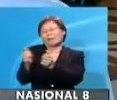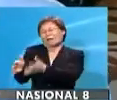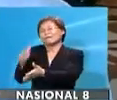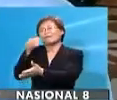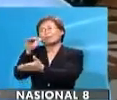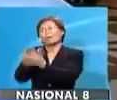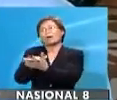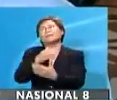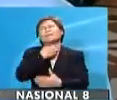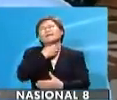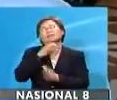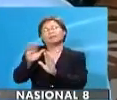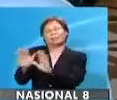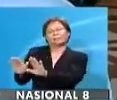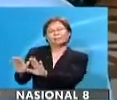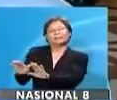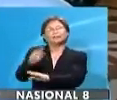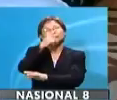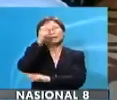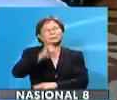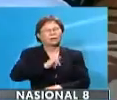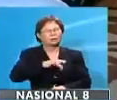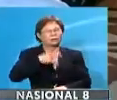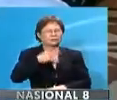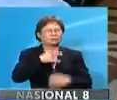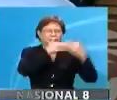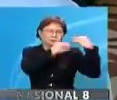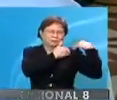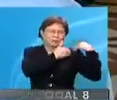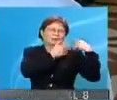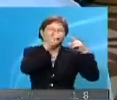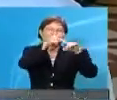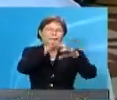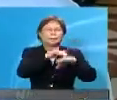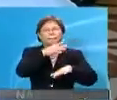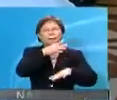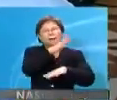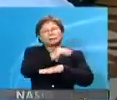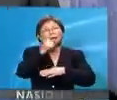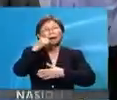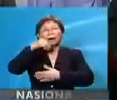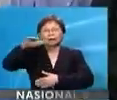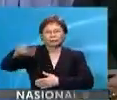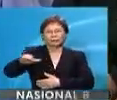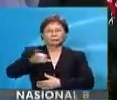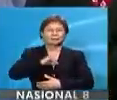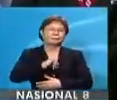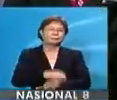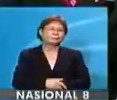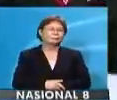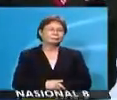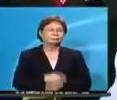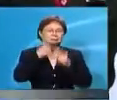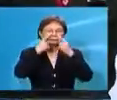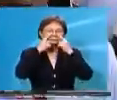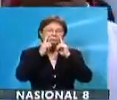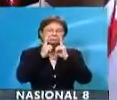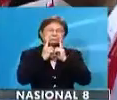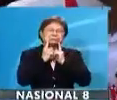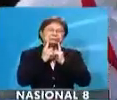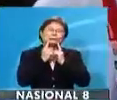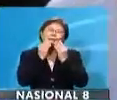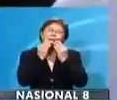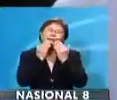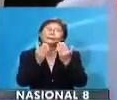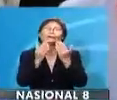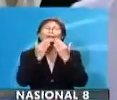Perak kan? Sebab saya rasa tanggungjawab saya pada mak saya dan adik perempuan saya. Lindangan air mata, rasa syukur